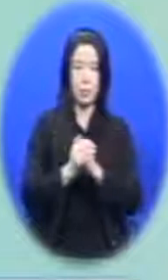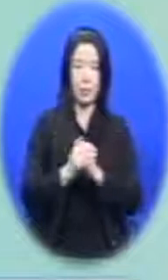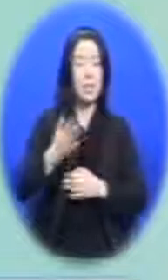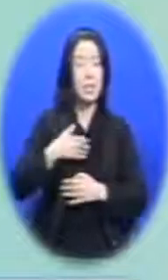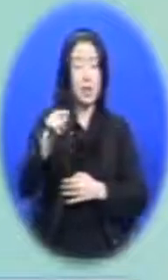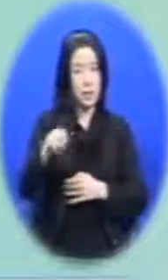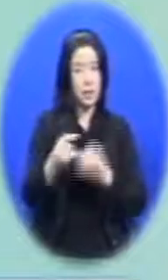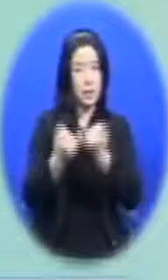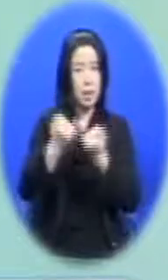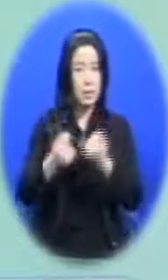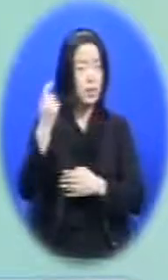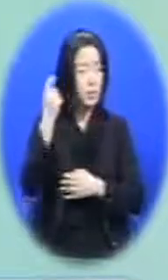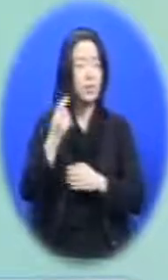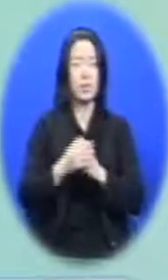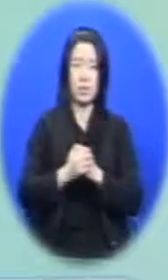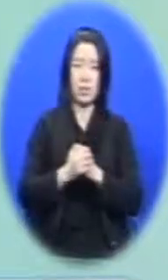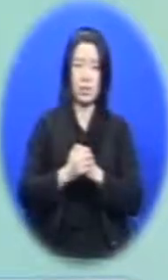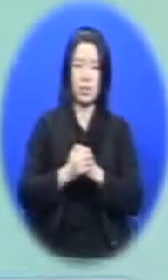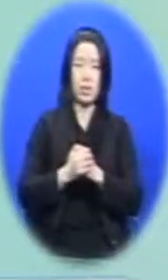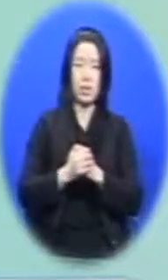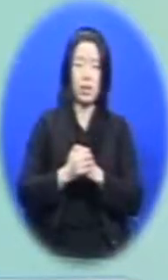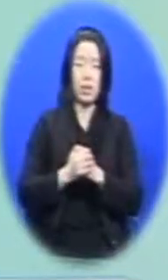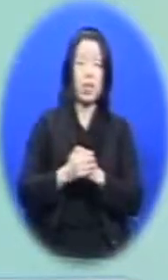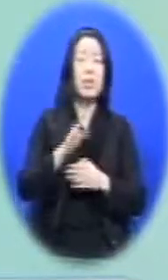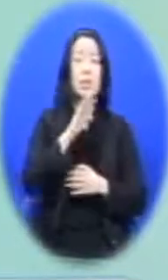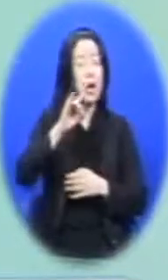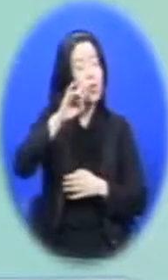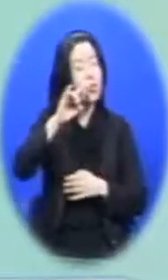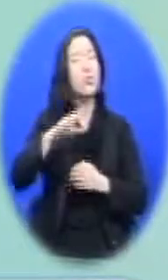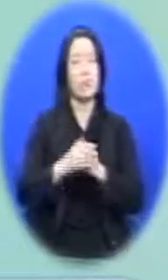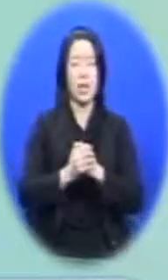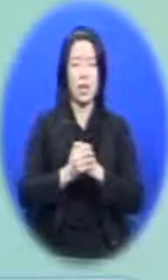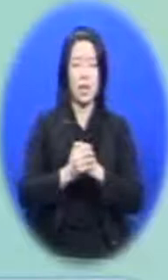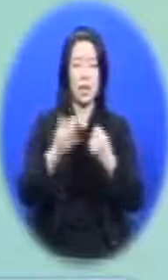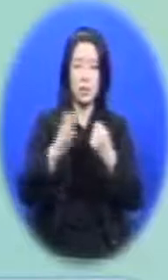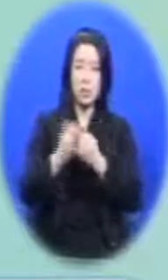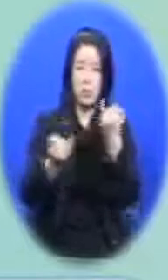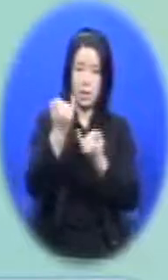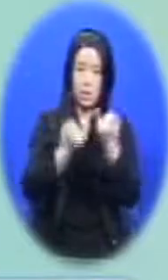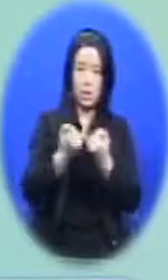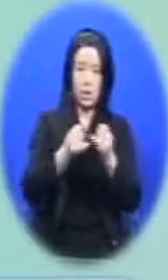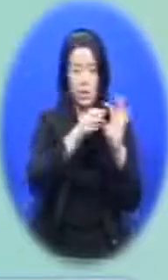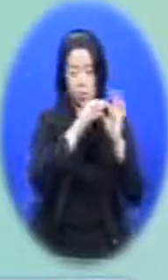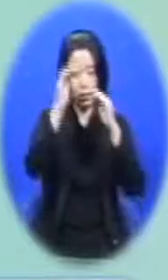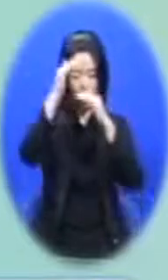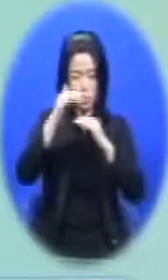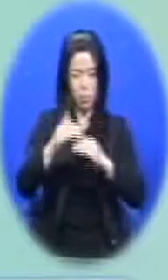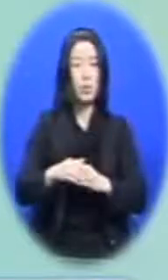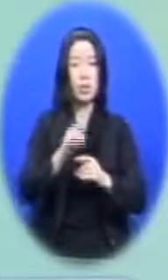제가 그 자매의 이야기를 들었습니다. 하도 궁금해서 그랬더니 그 자매가 쭉 이야기를